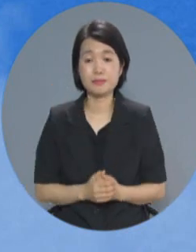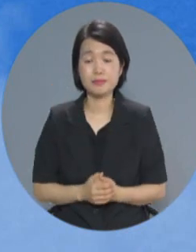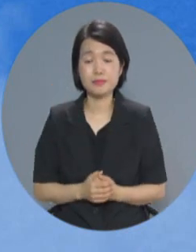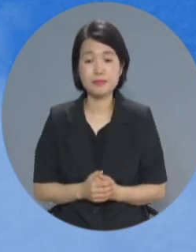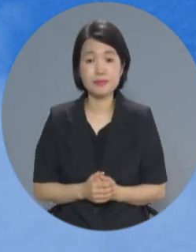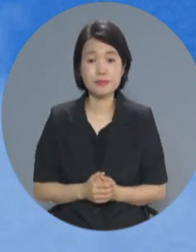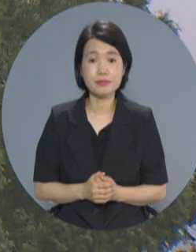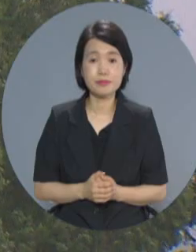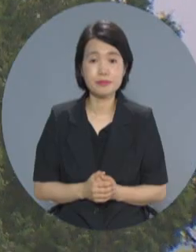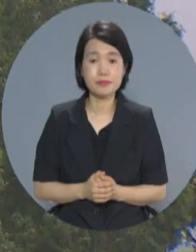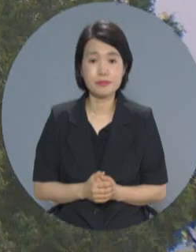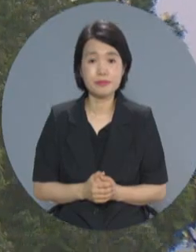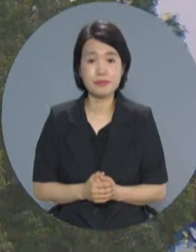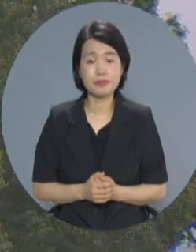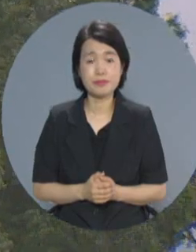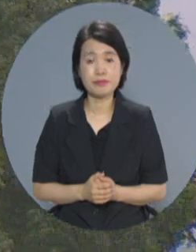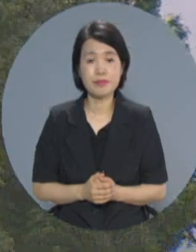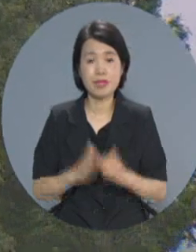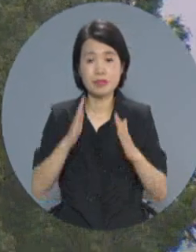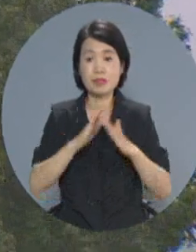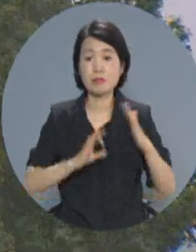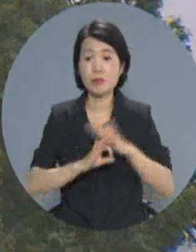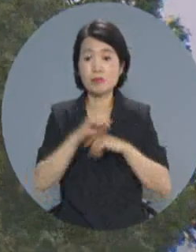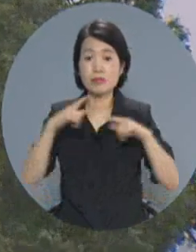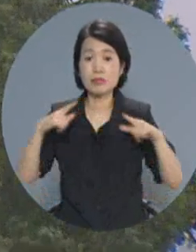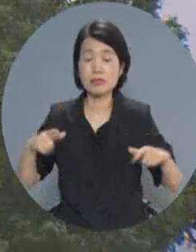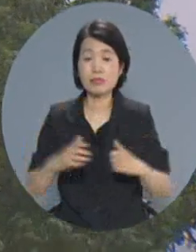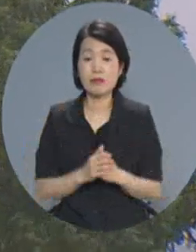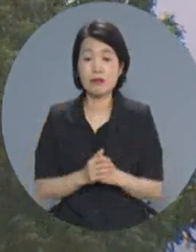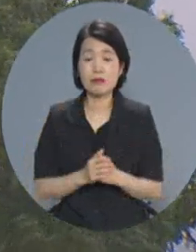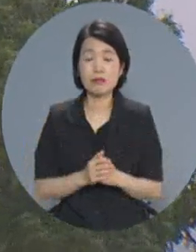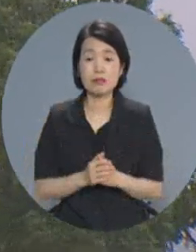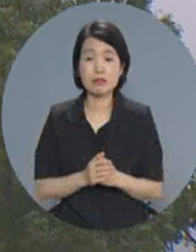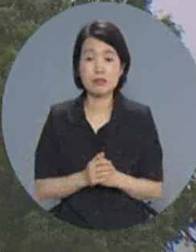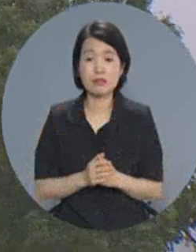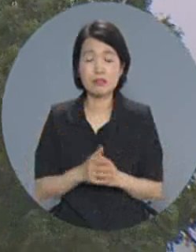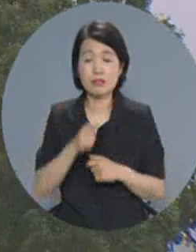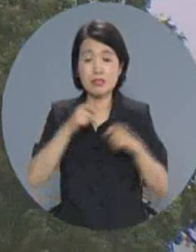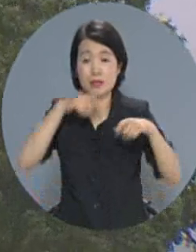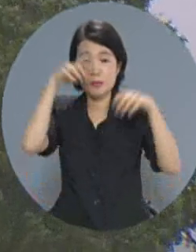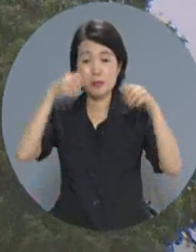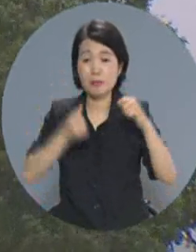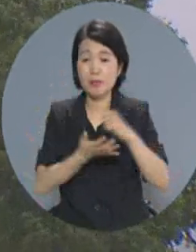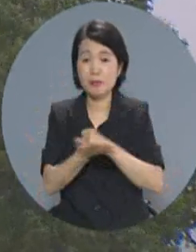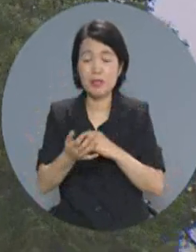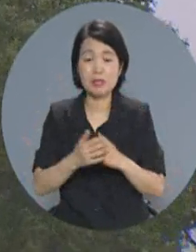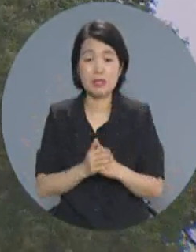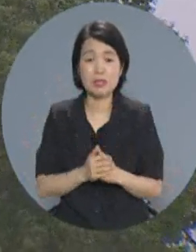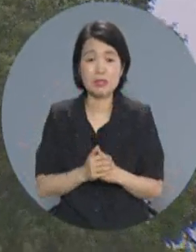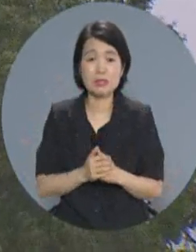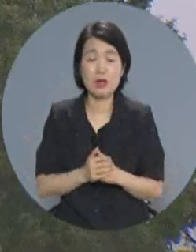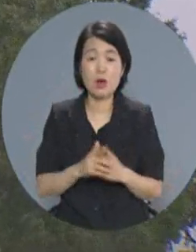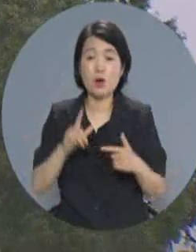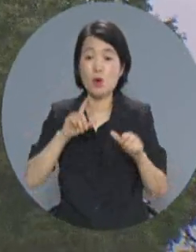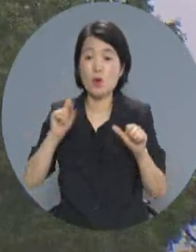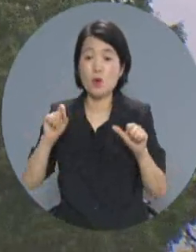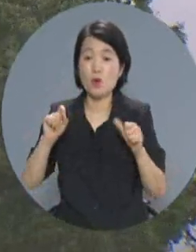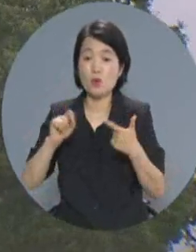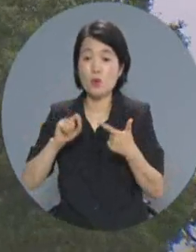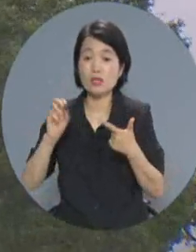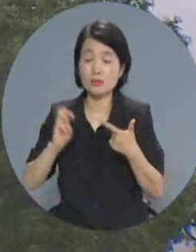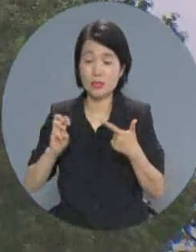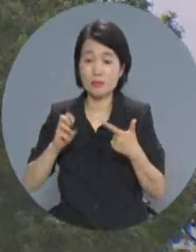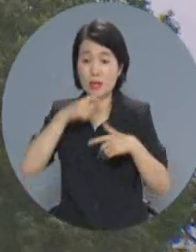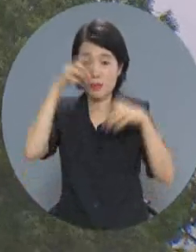일겠습니다 전남 동부 지역은 장마전선의 영향으로 30일 흐리고 비가 내린 비 구름 많거나